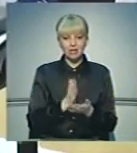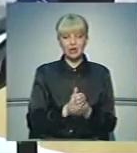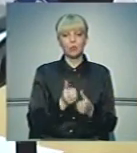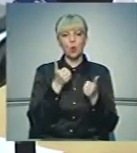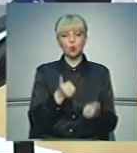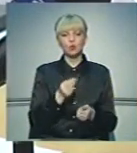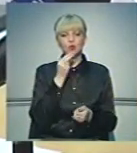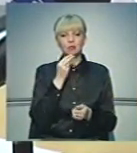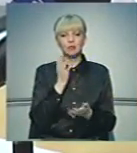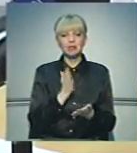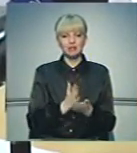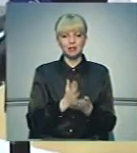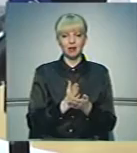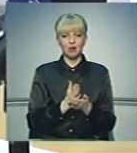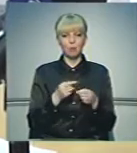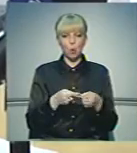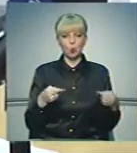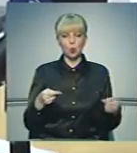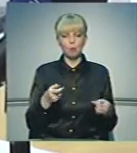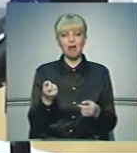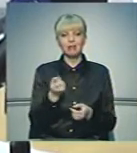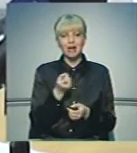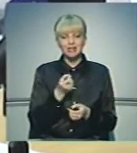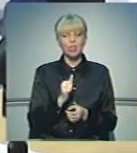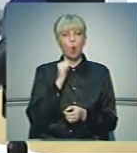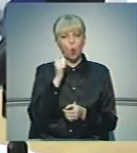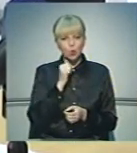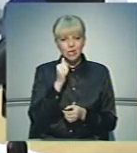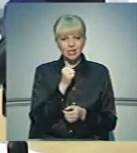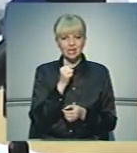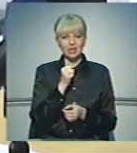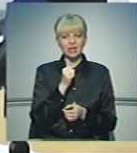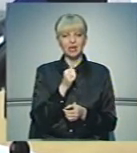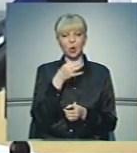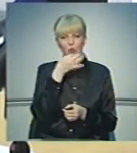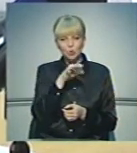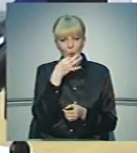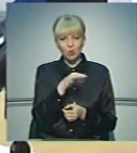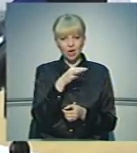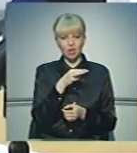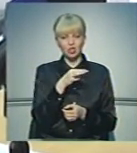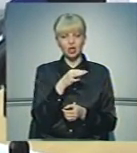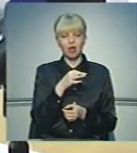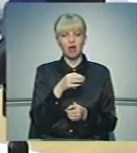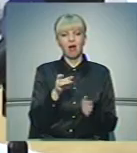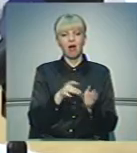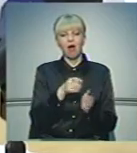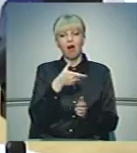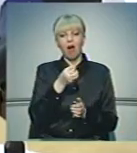Хорошим харчовим продуктом це є насіння. Є горіхи, насіння соняшника, насіння гарбуза.